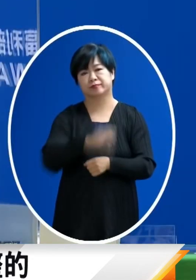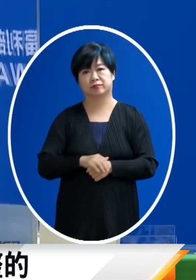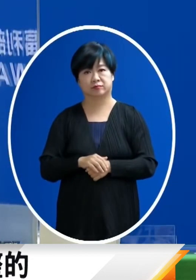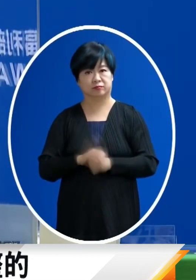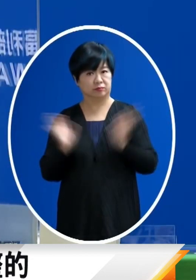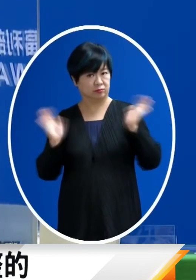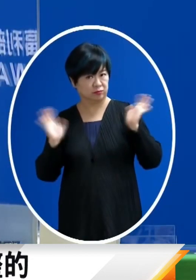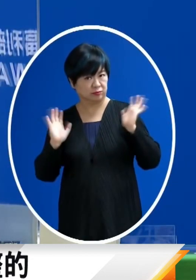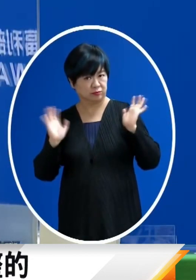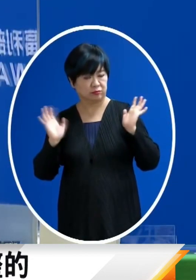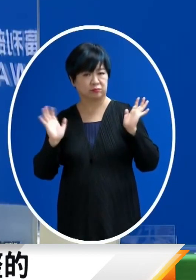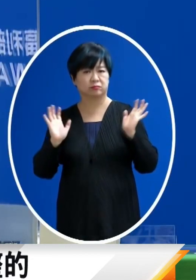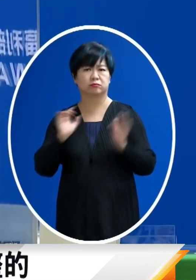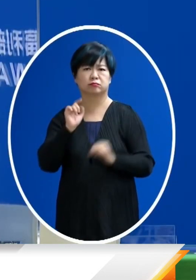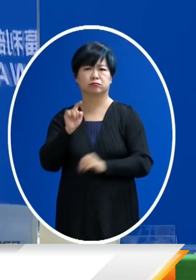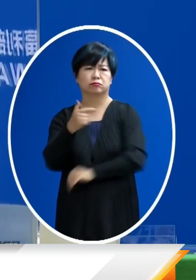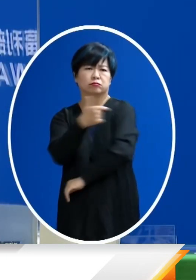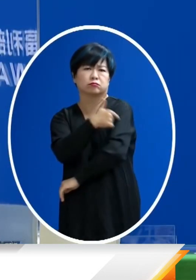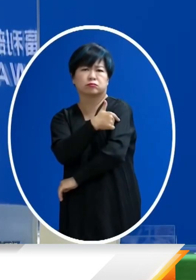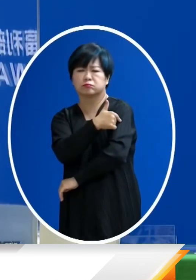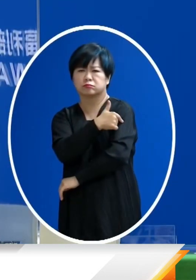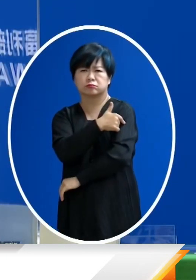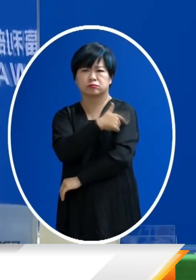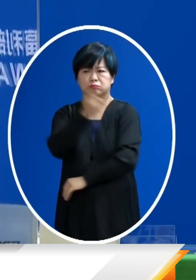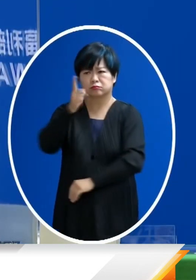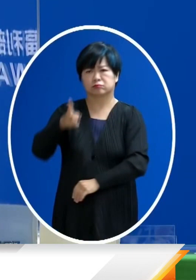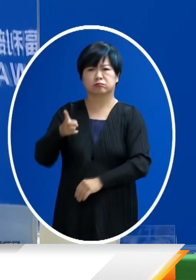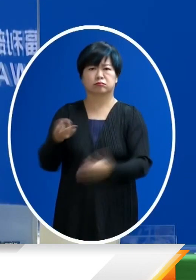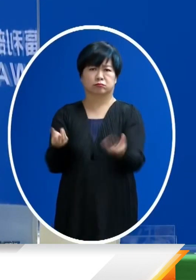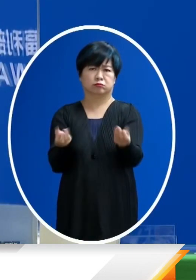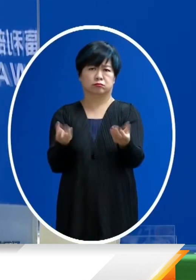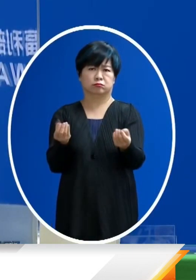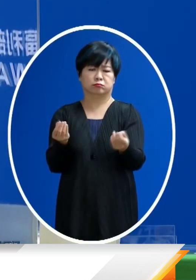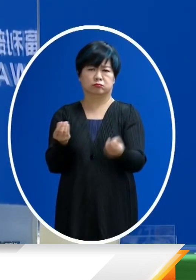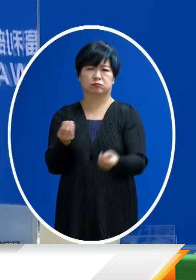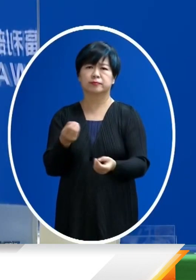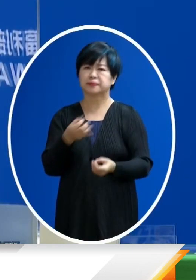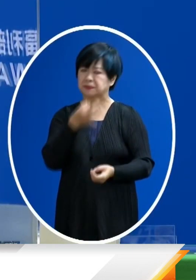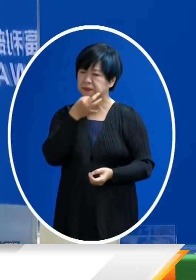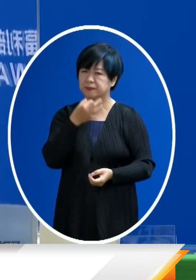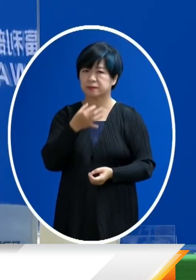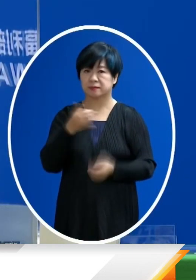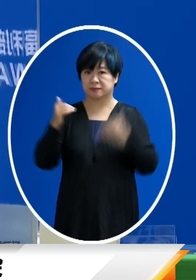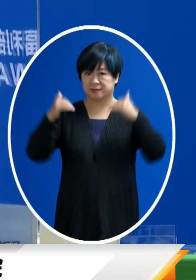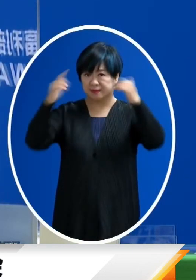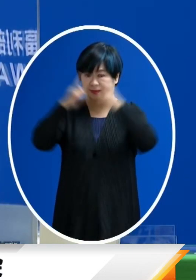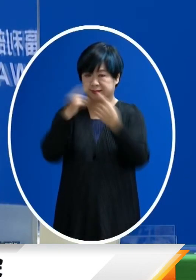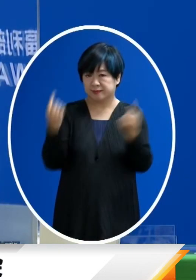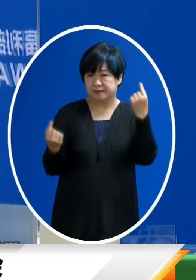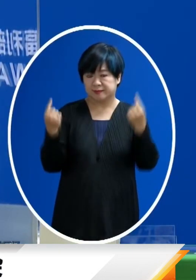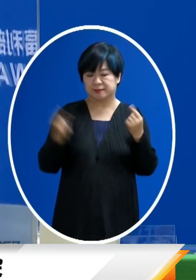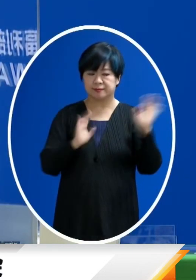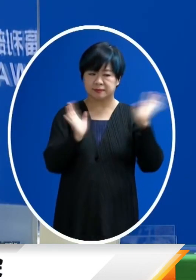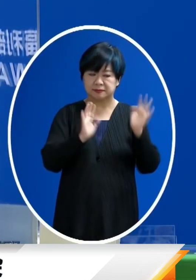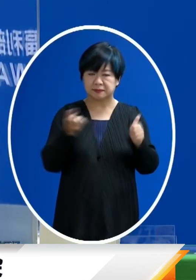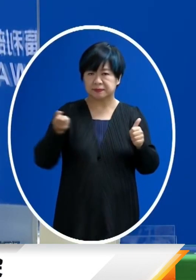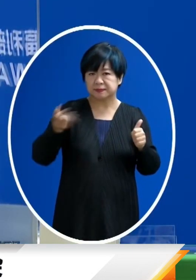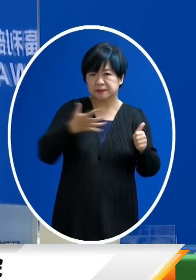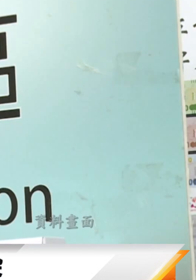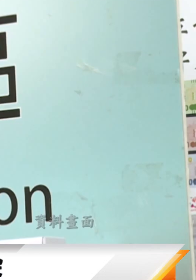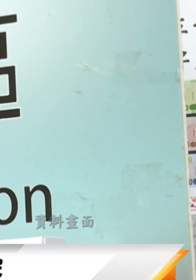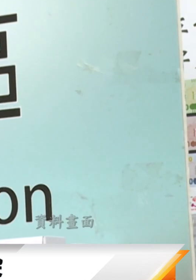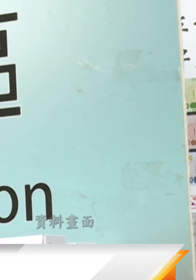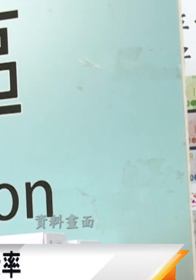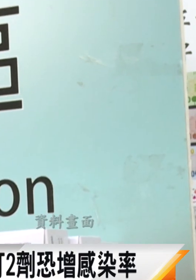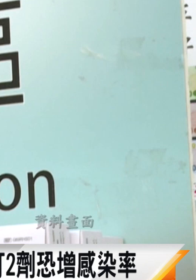能很多小朋友还没有完整的接种完2剂的疫苗，所以确实也会比成人容易在这一波疫情当中出现感